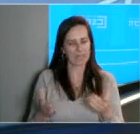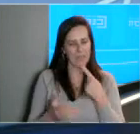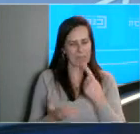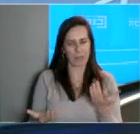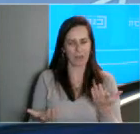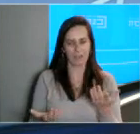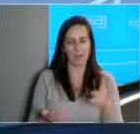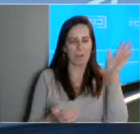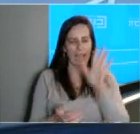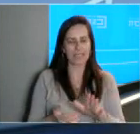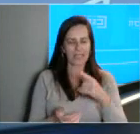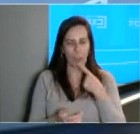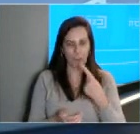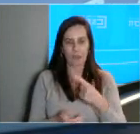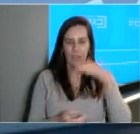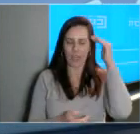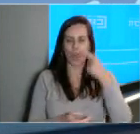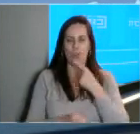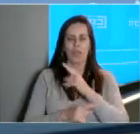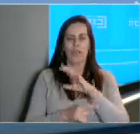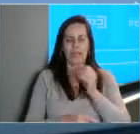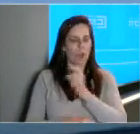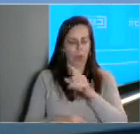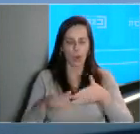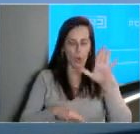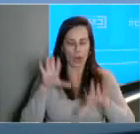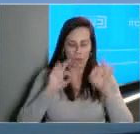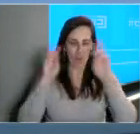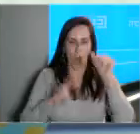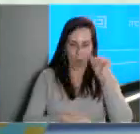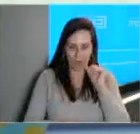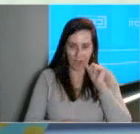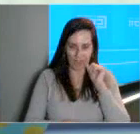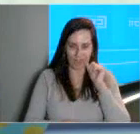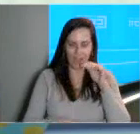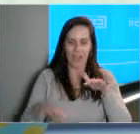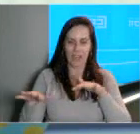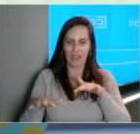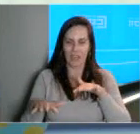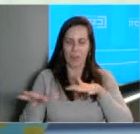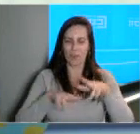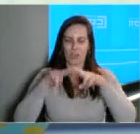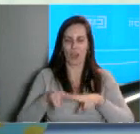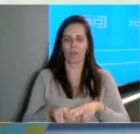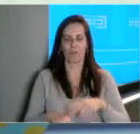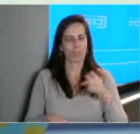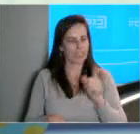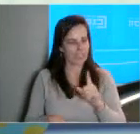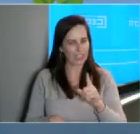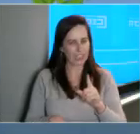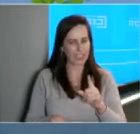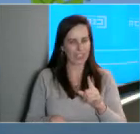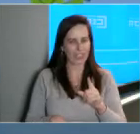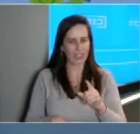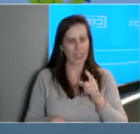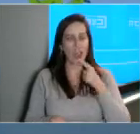נאמר שם? בסרטון המלא נאמר שגנץ אומר, אם לא תצאו להצביע כחול לבן, הממשל יישאר. אז זה לא